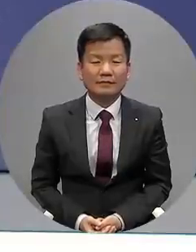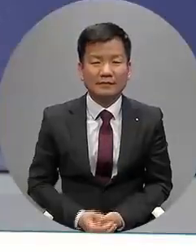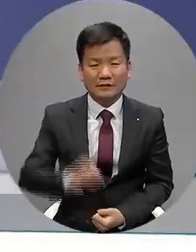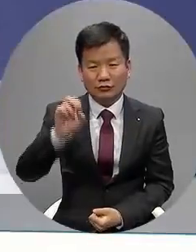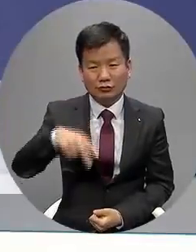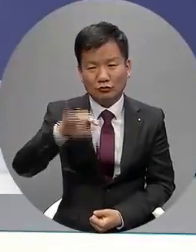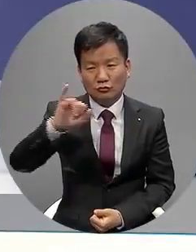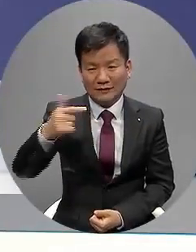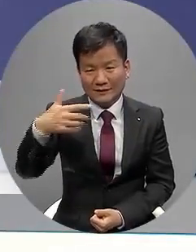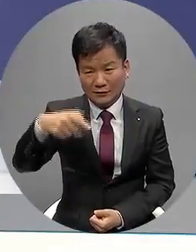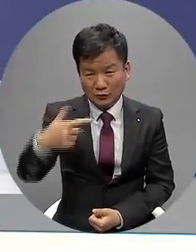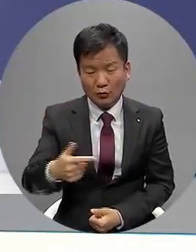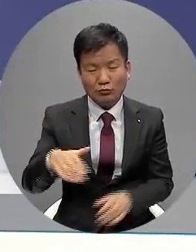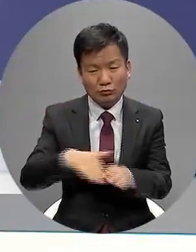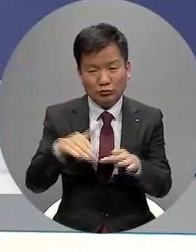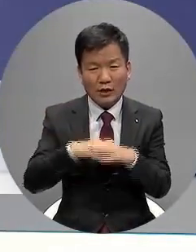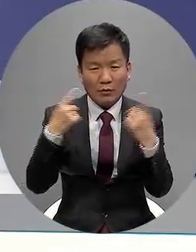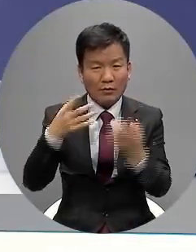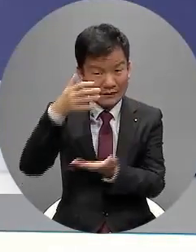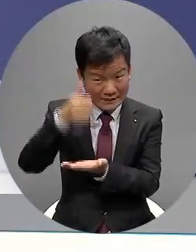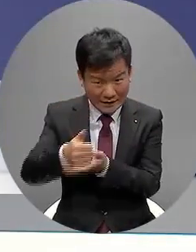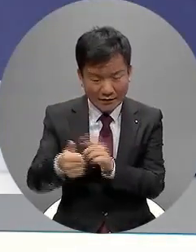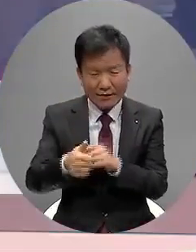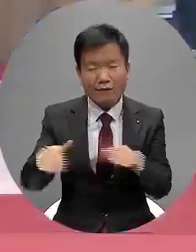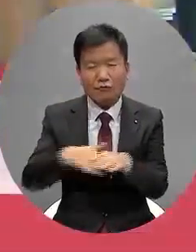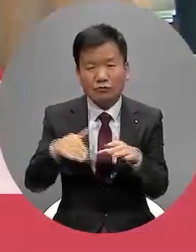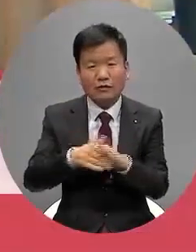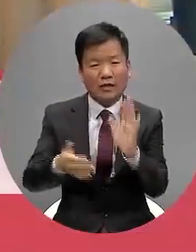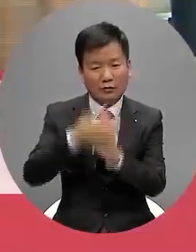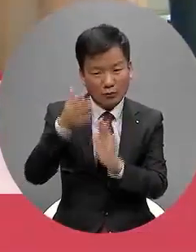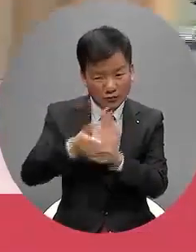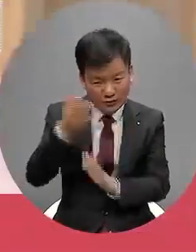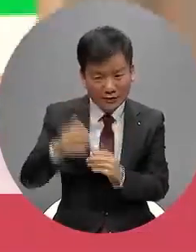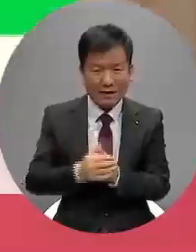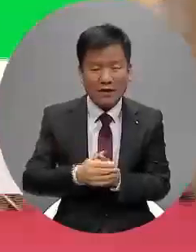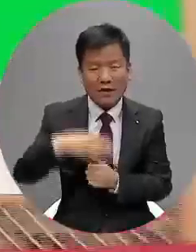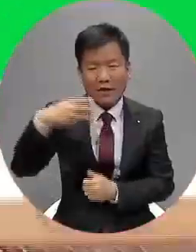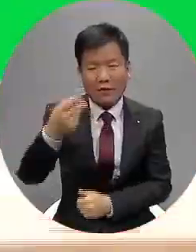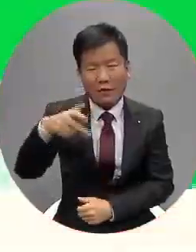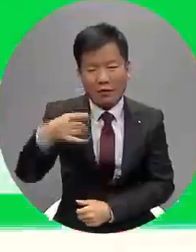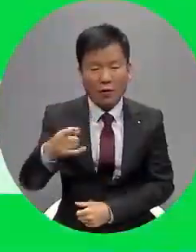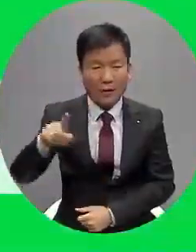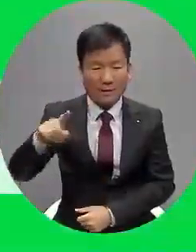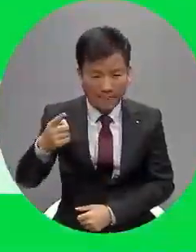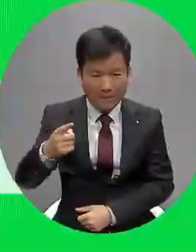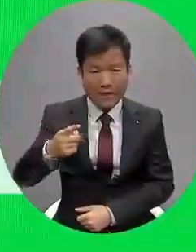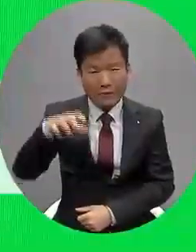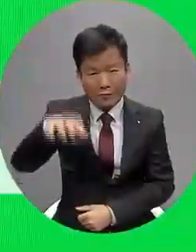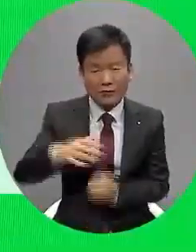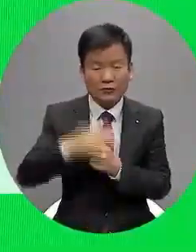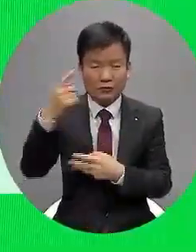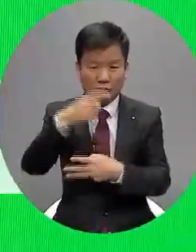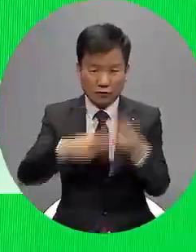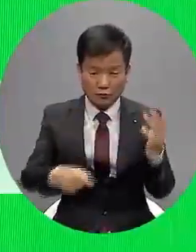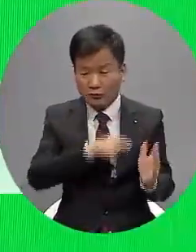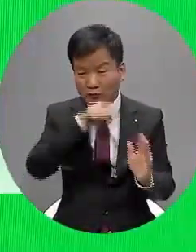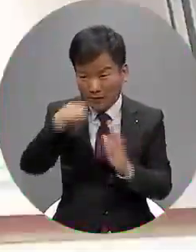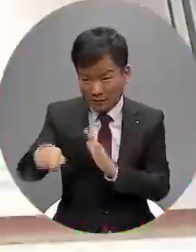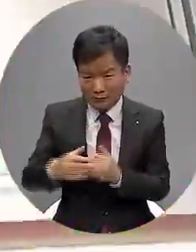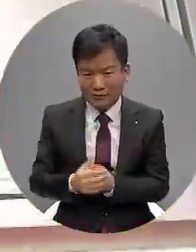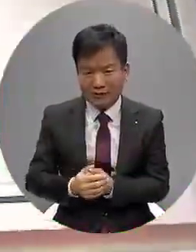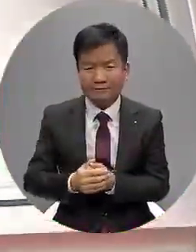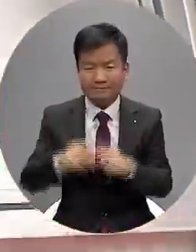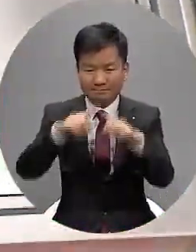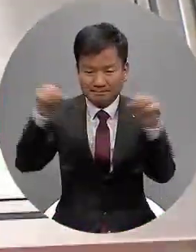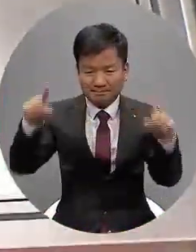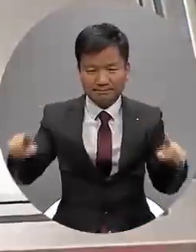유인촌 문화체육관광부 장관이 올해 문화도시와 로컬백 지역 문화대상에 잇따라 선정된 청주를 방문해